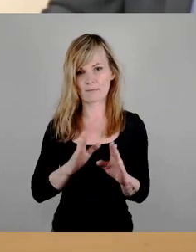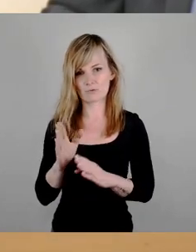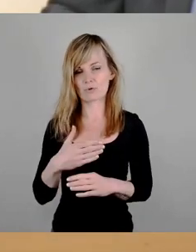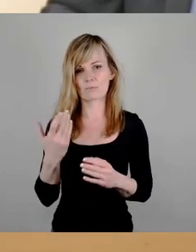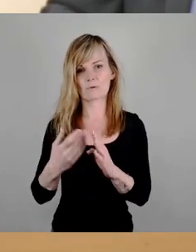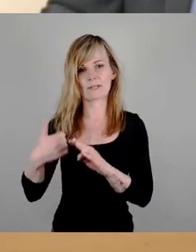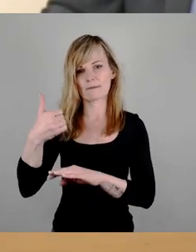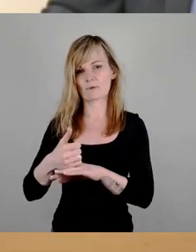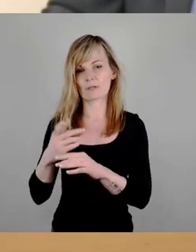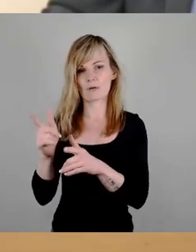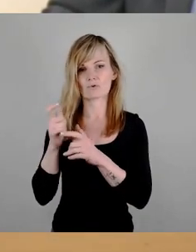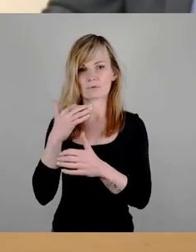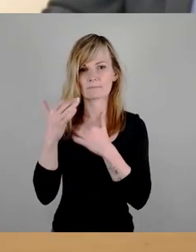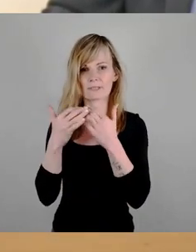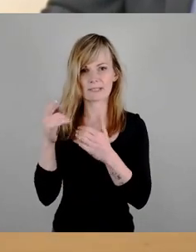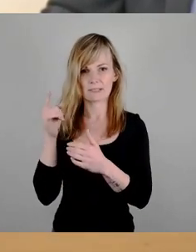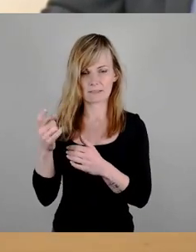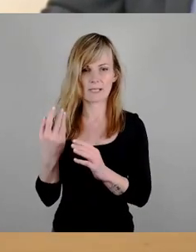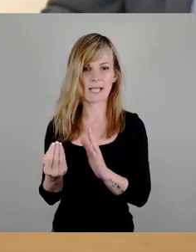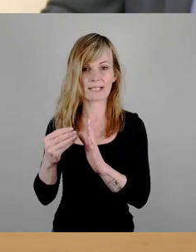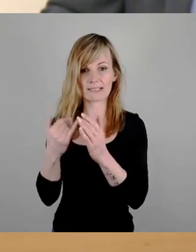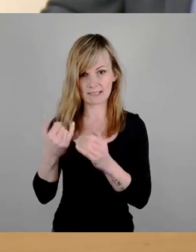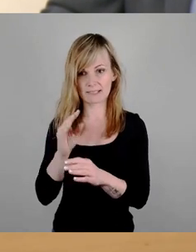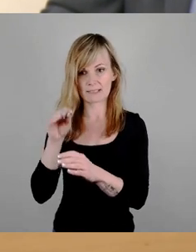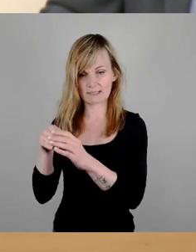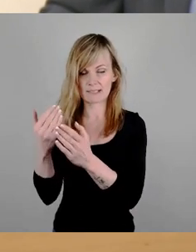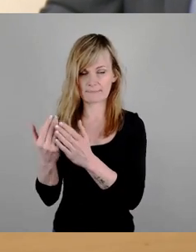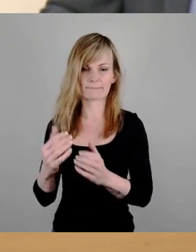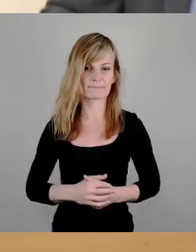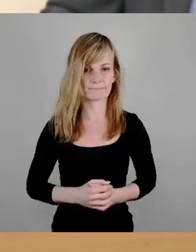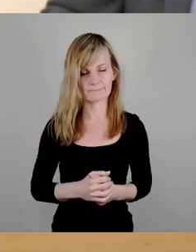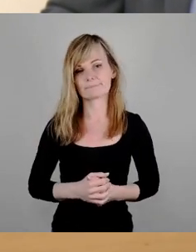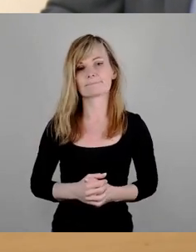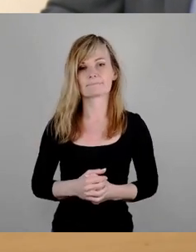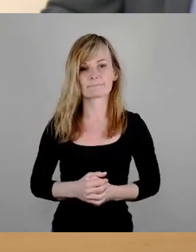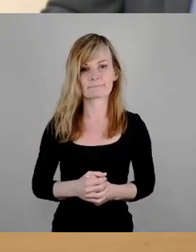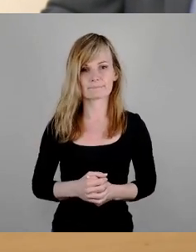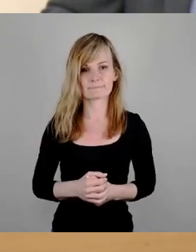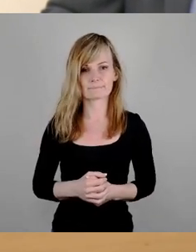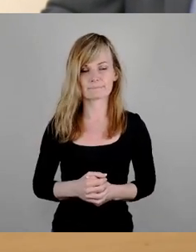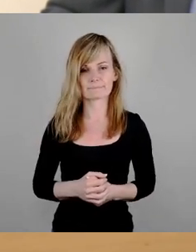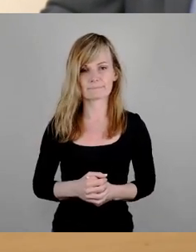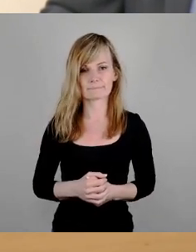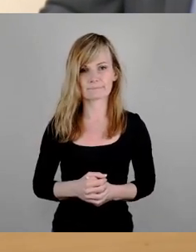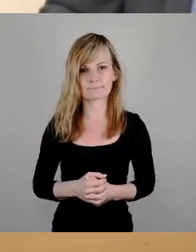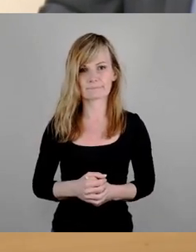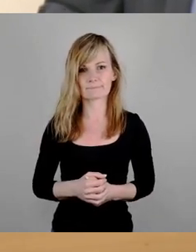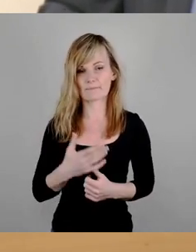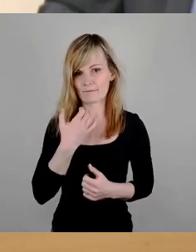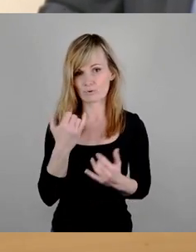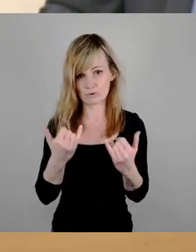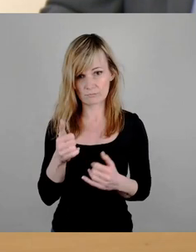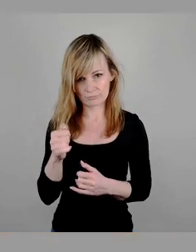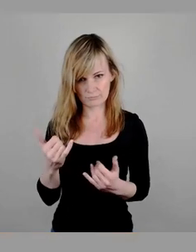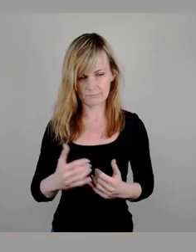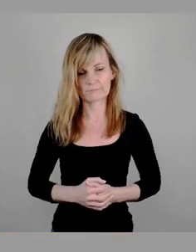federführenden Ausschussbericht, wie gesagt, ergänzt jetzt um den grünen Antrag. Wer dem zustimmen möchte, den bitte ich jetzt um Stimmzeichen.